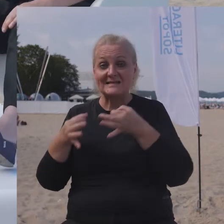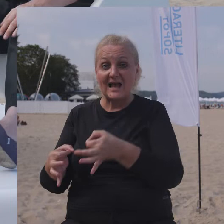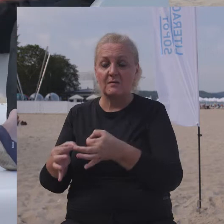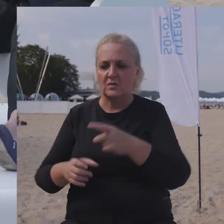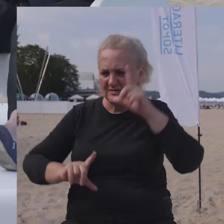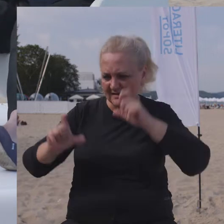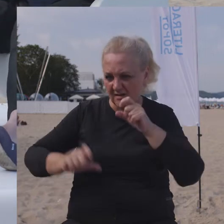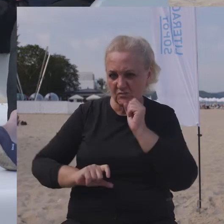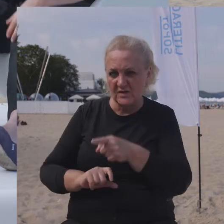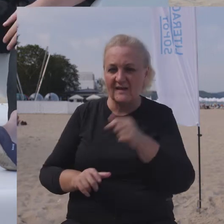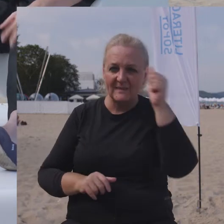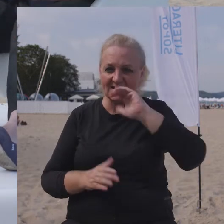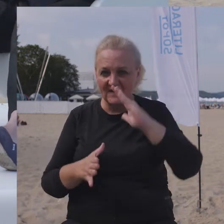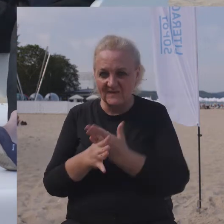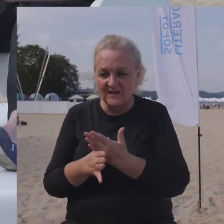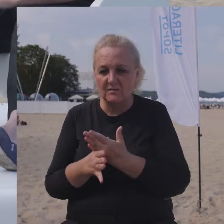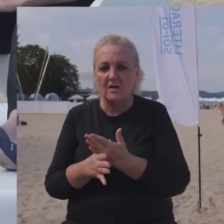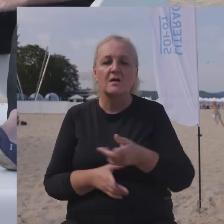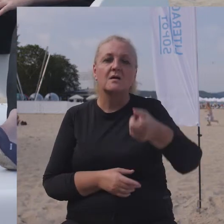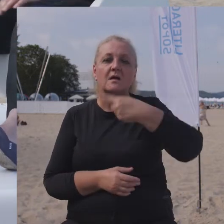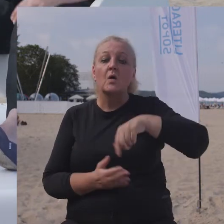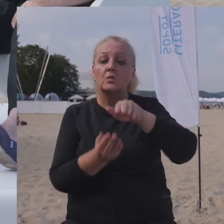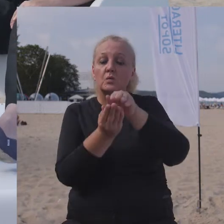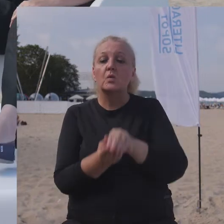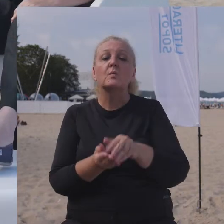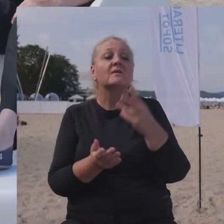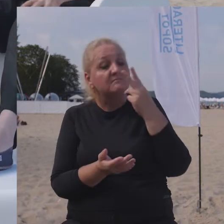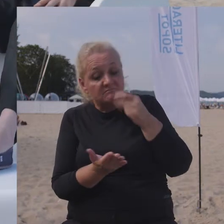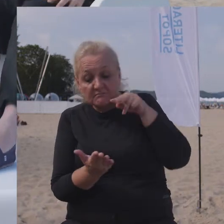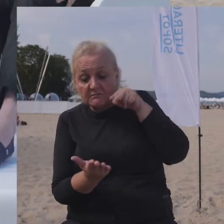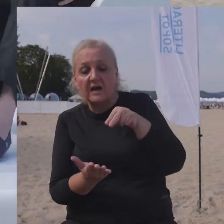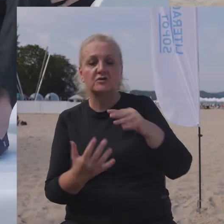było zdjęcie, nazwa firmy, w naszych trumnach wyglądasz jak żywy.